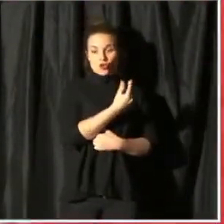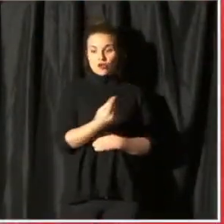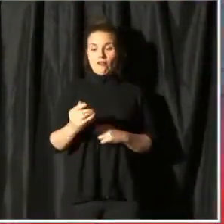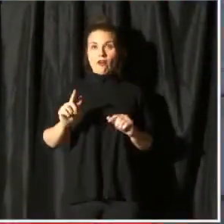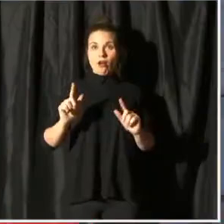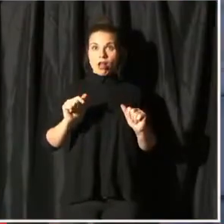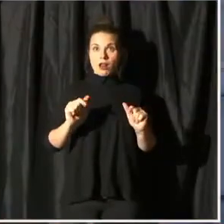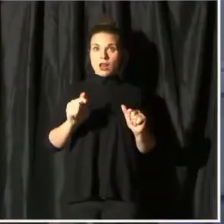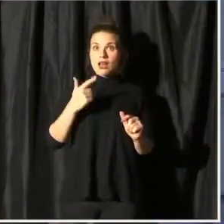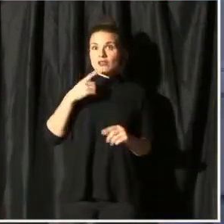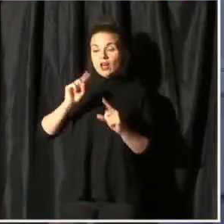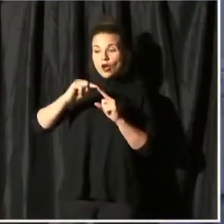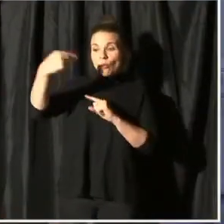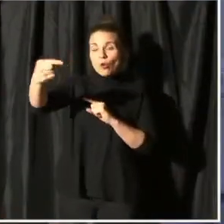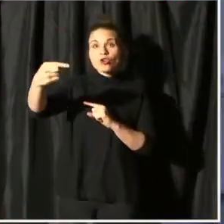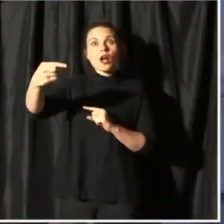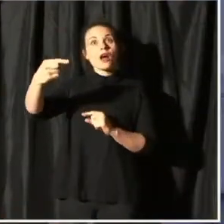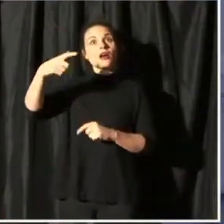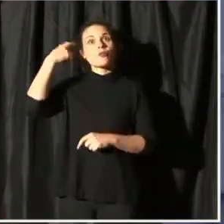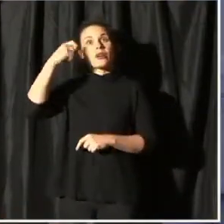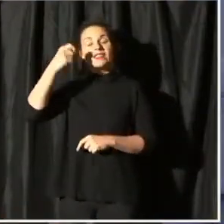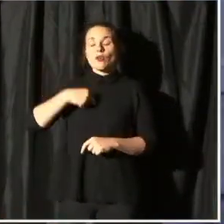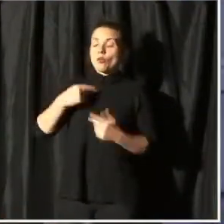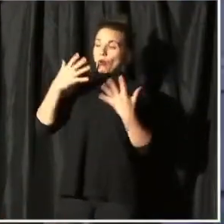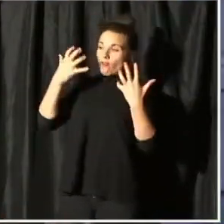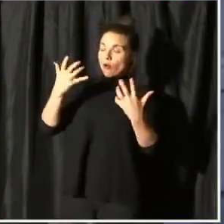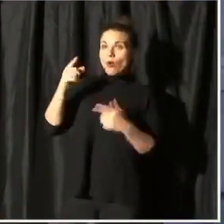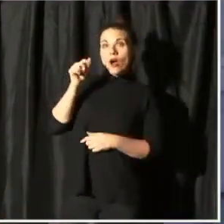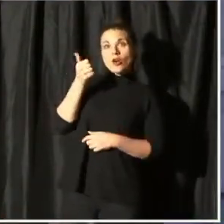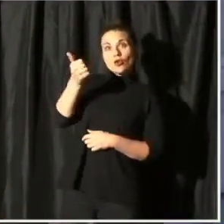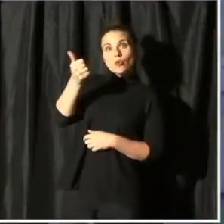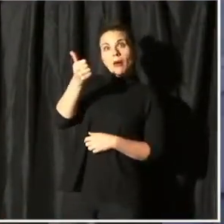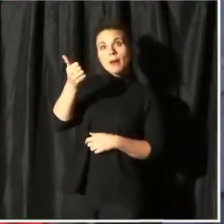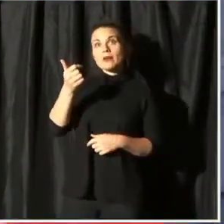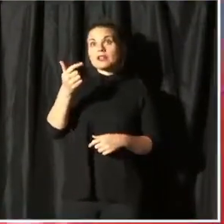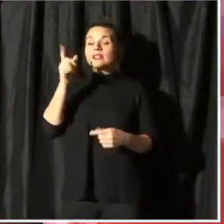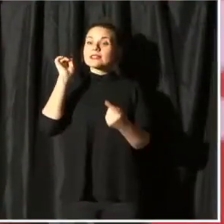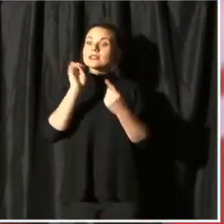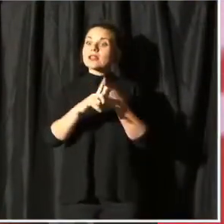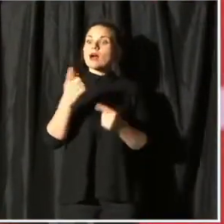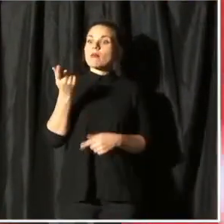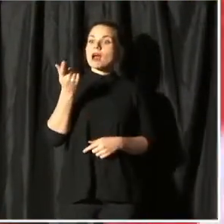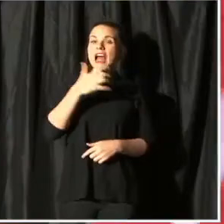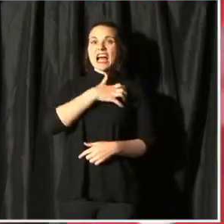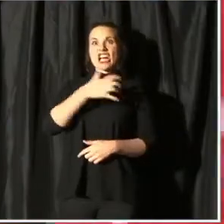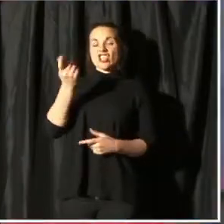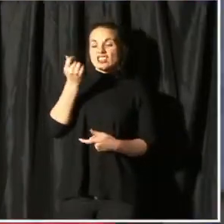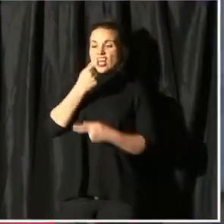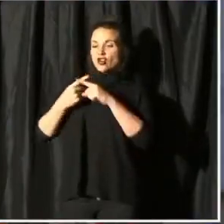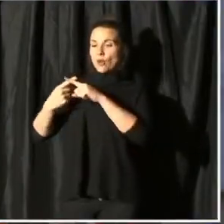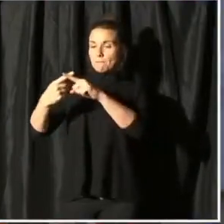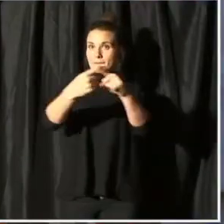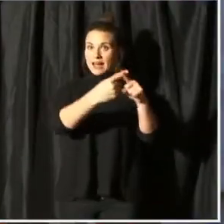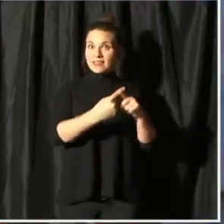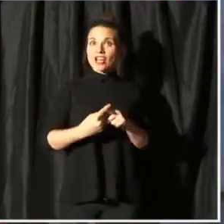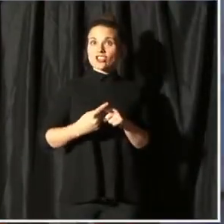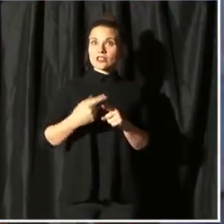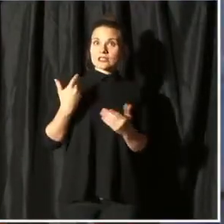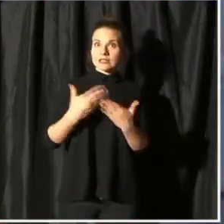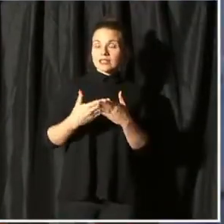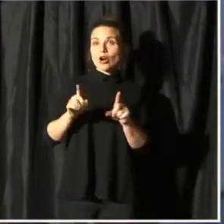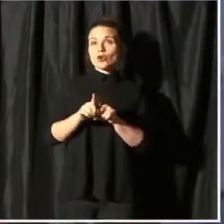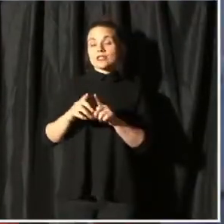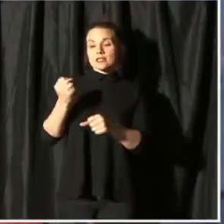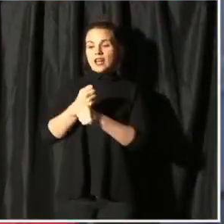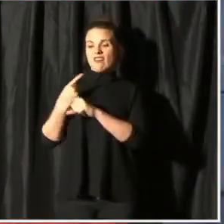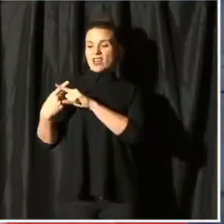président j'attends du futur président qu'il prenne réellement à bras le corps la question de la répartition des richesses et du partage du travail j'attends du